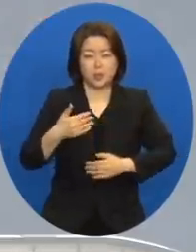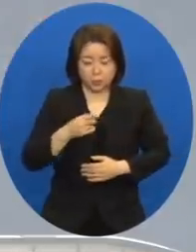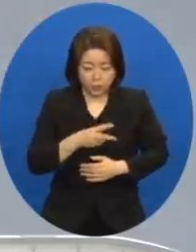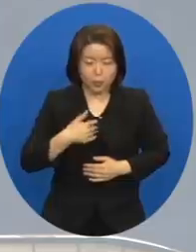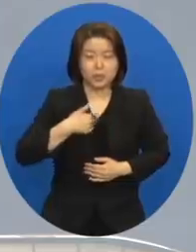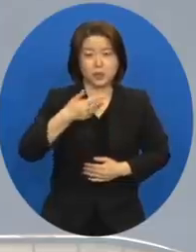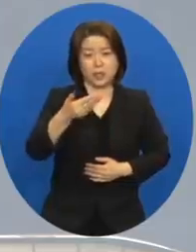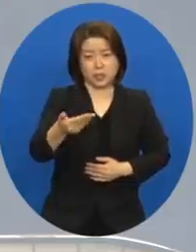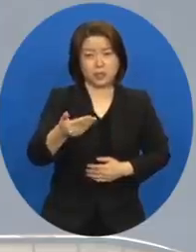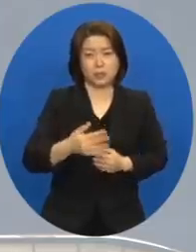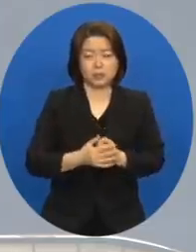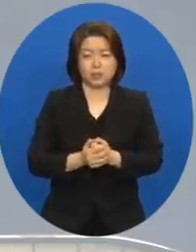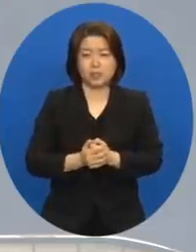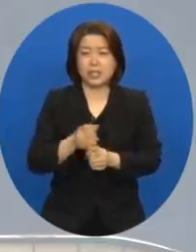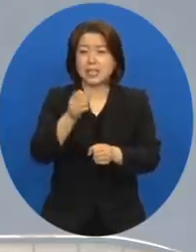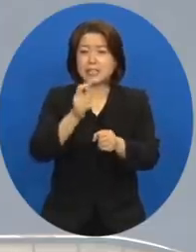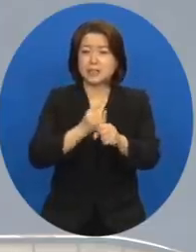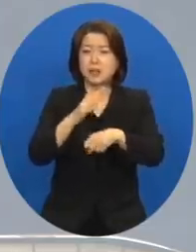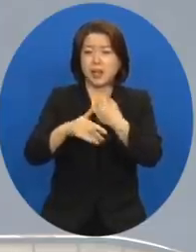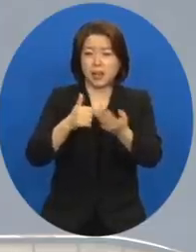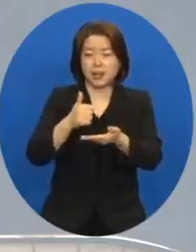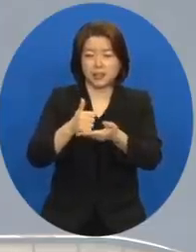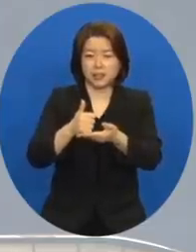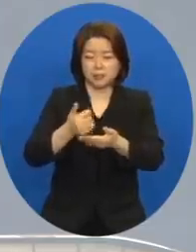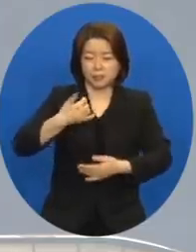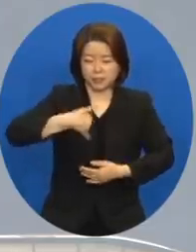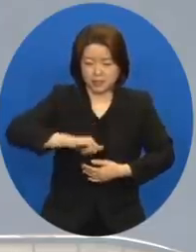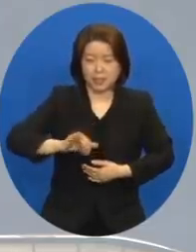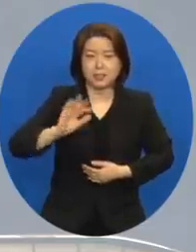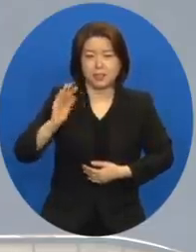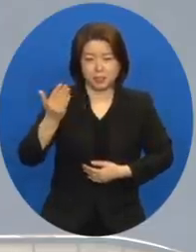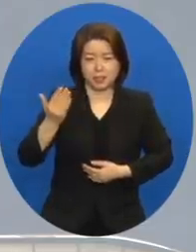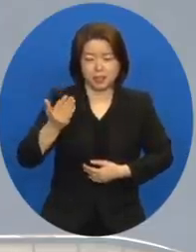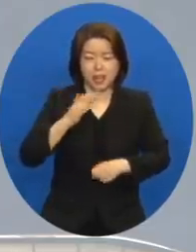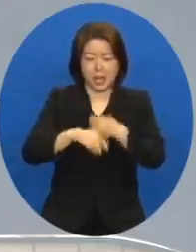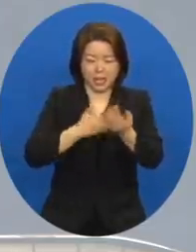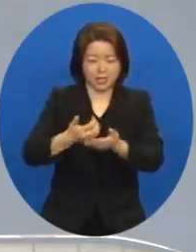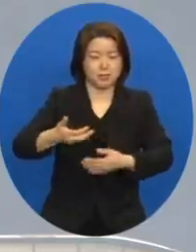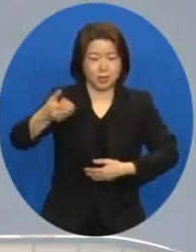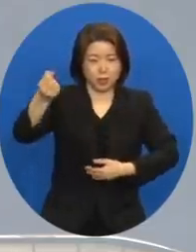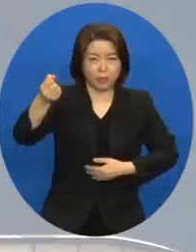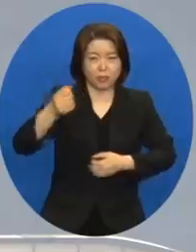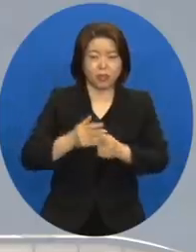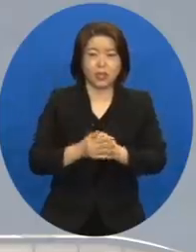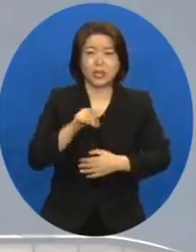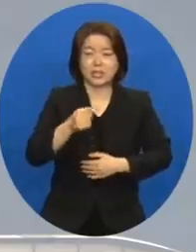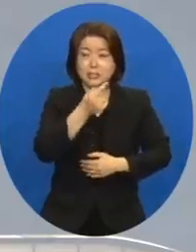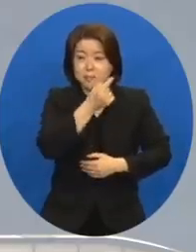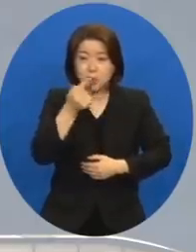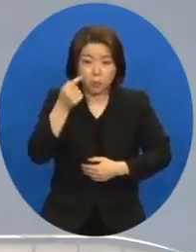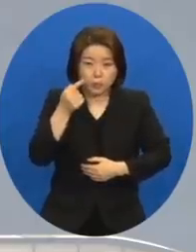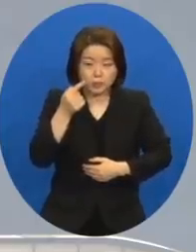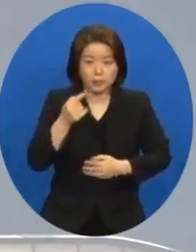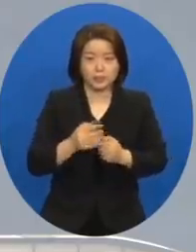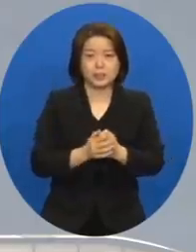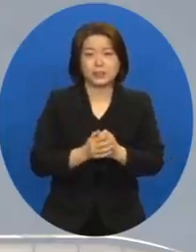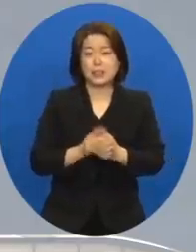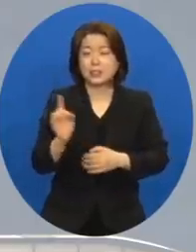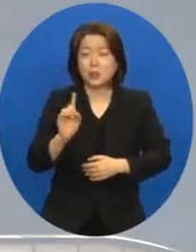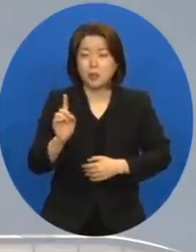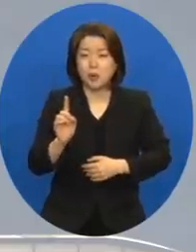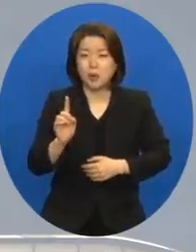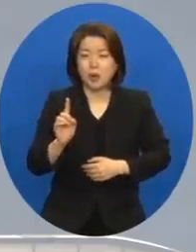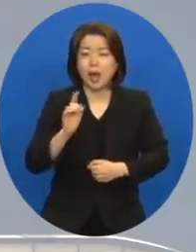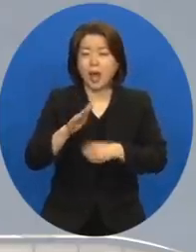여러분은 이미 하나님의 자녀라 하나님의 것이다 그 보증으로 우리에게